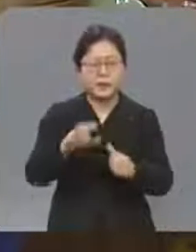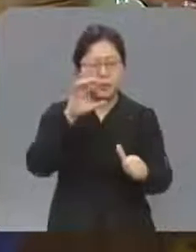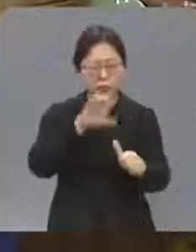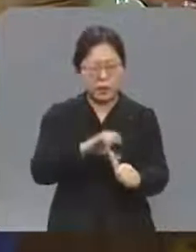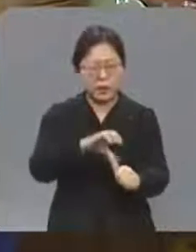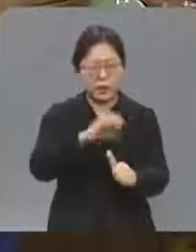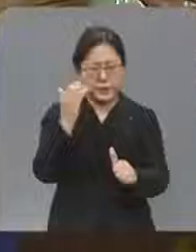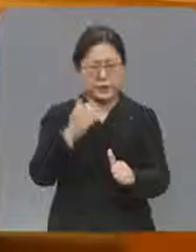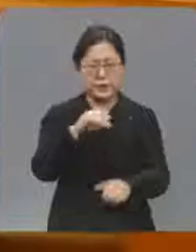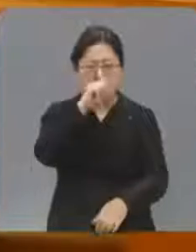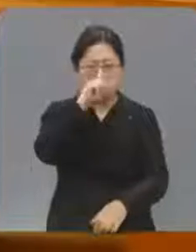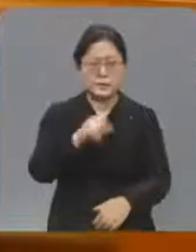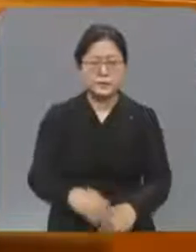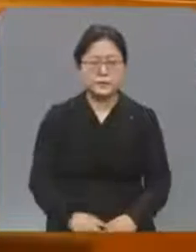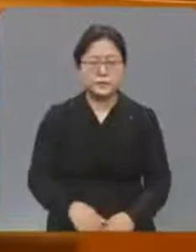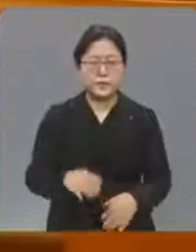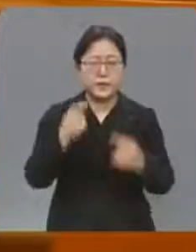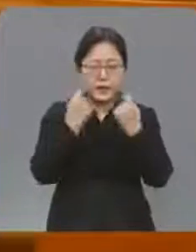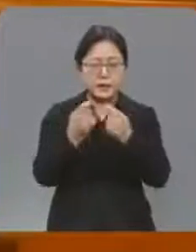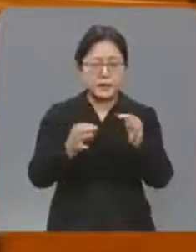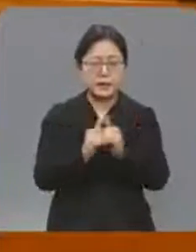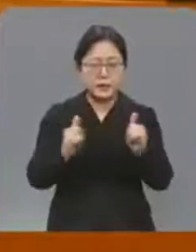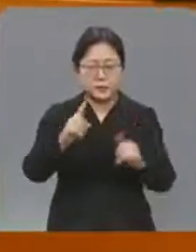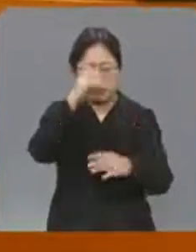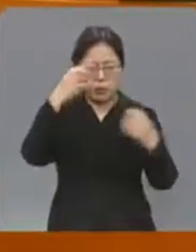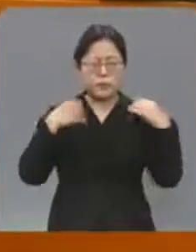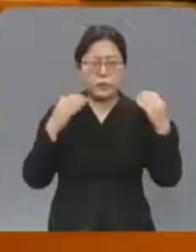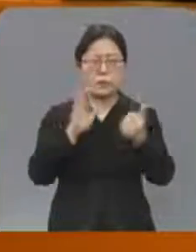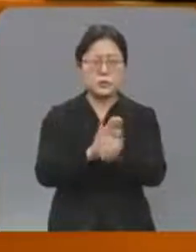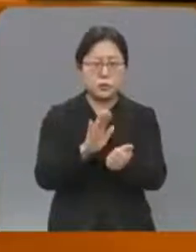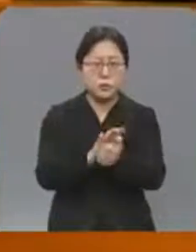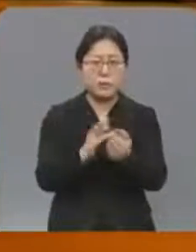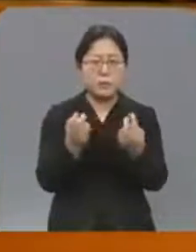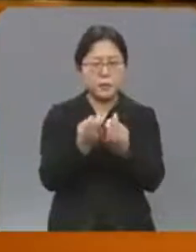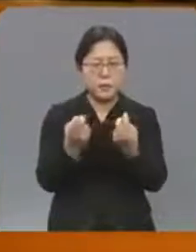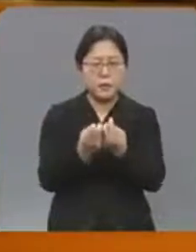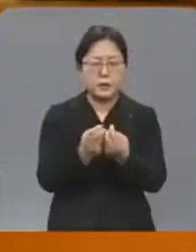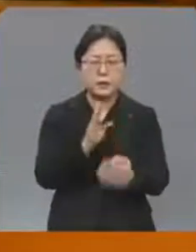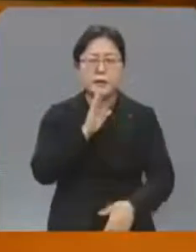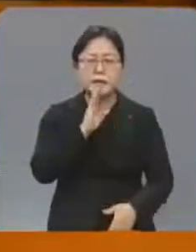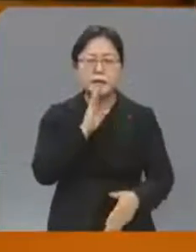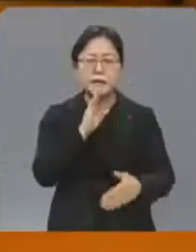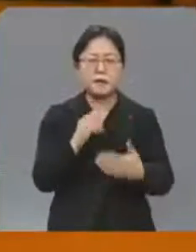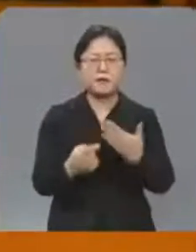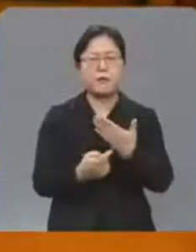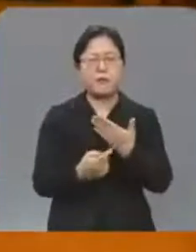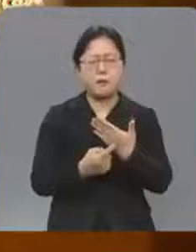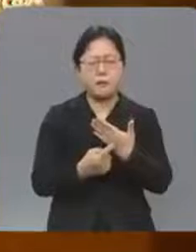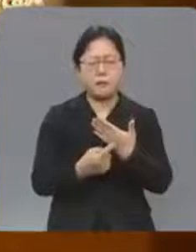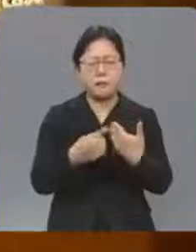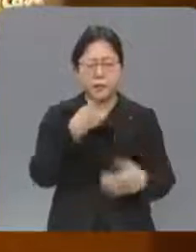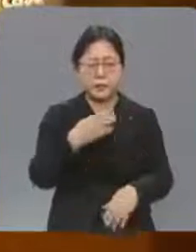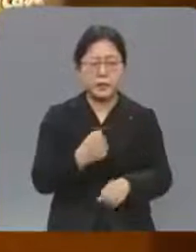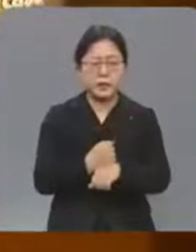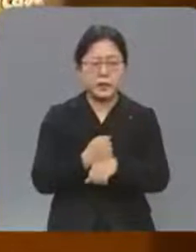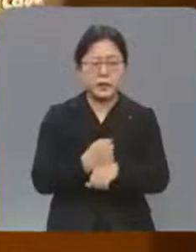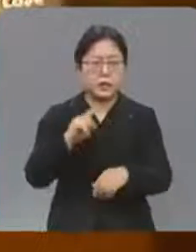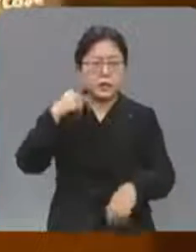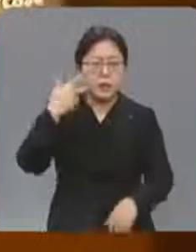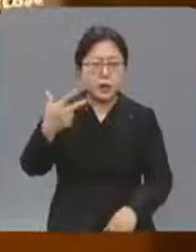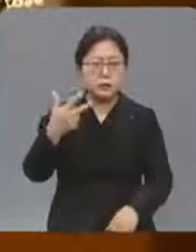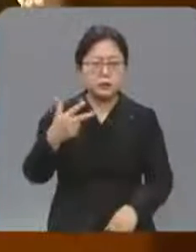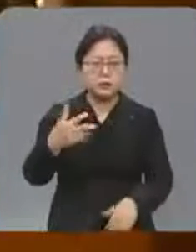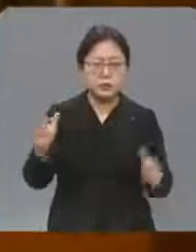좀 풀렸으면. 자영업자들은 정부의 지원책이 사실상 생색내기라고 비판하며 다음